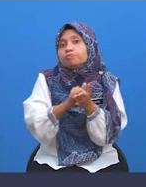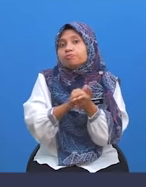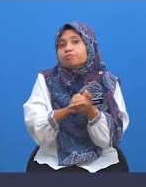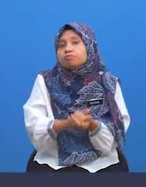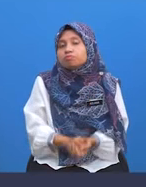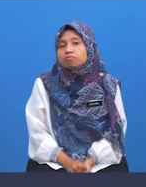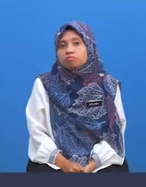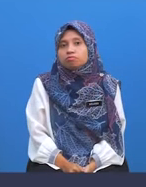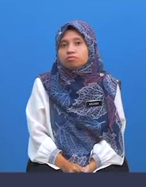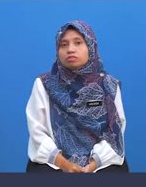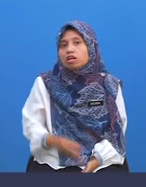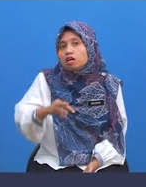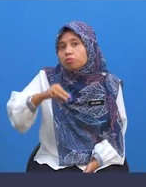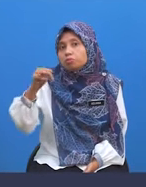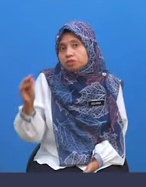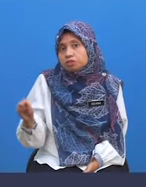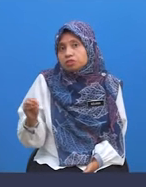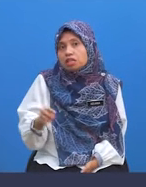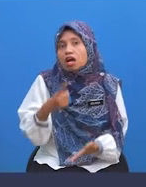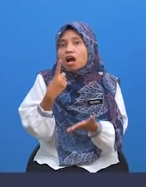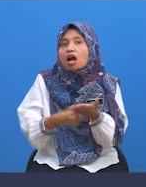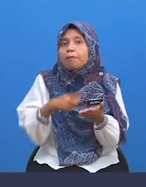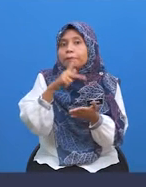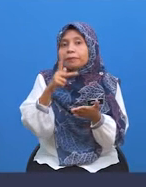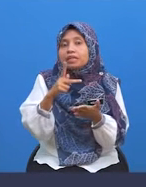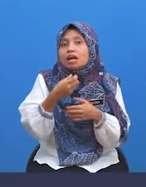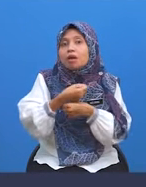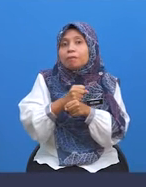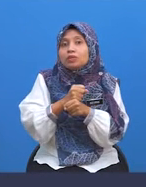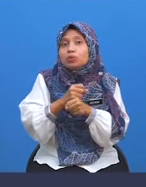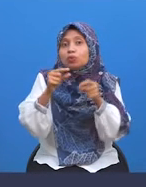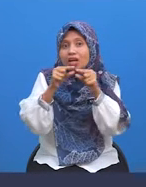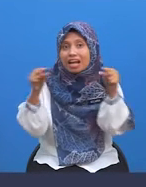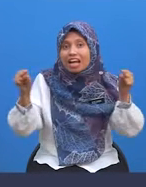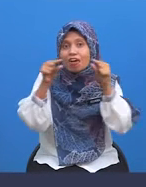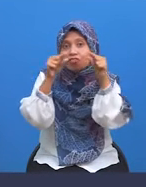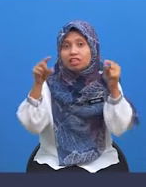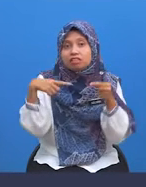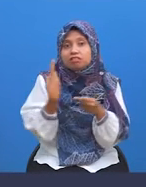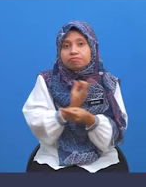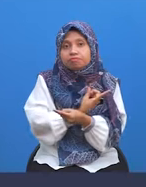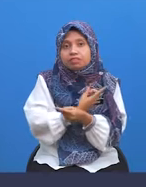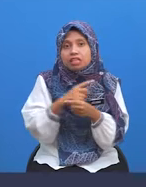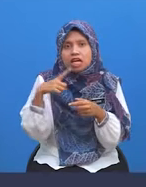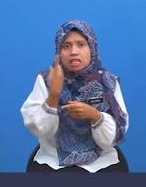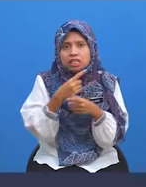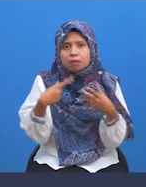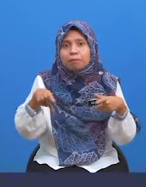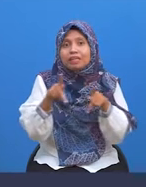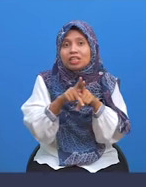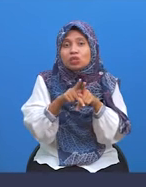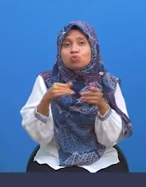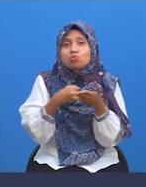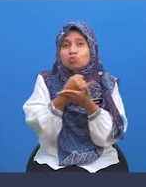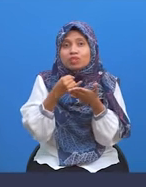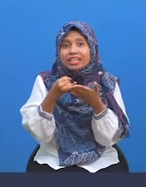sin. Akan tetapi, nilai A bagi graf kita kali ini ialah negatif.